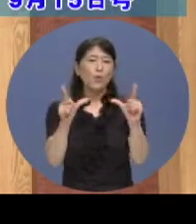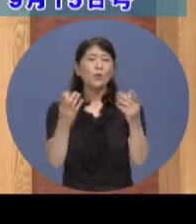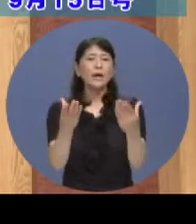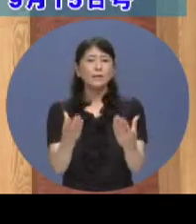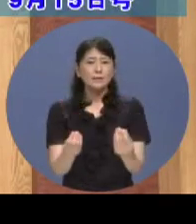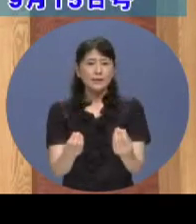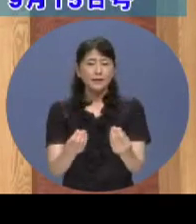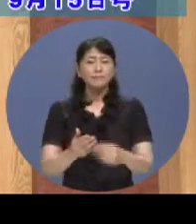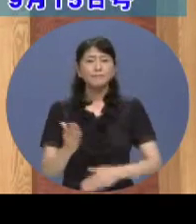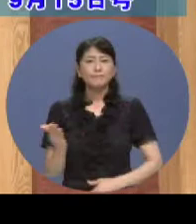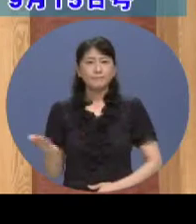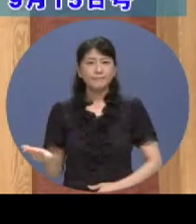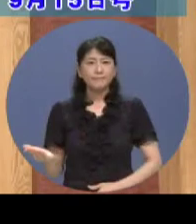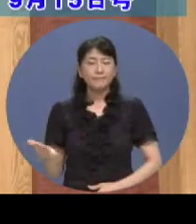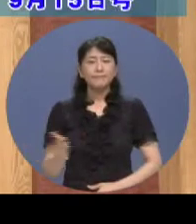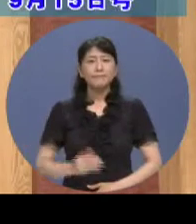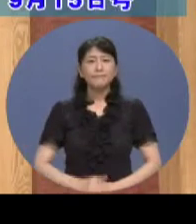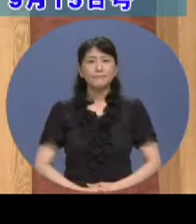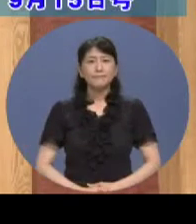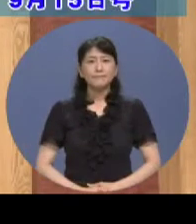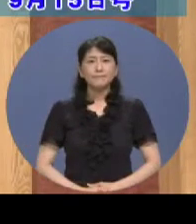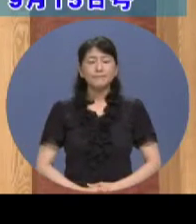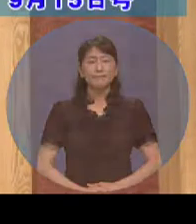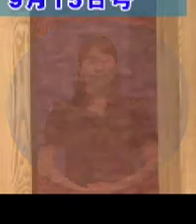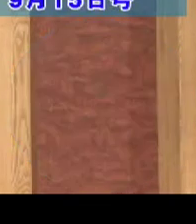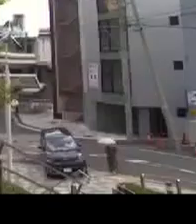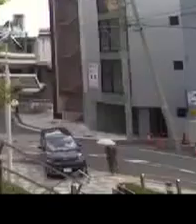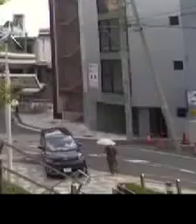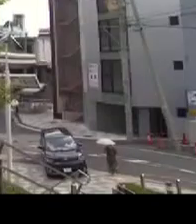では続いての話題です。